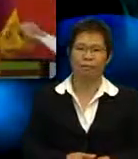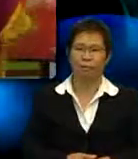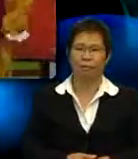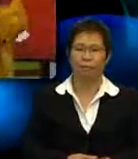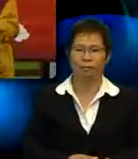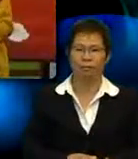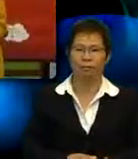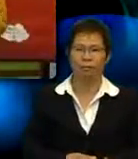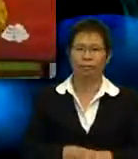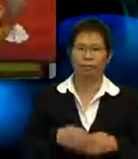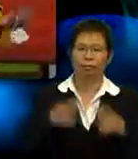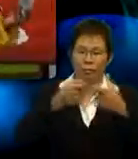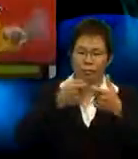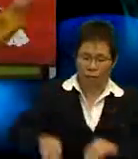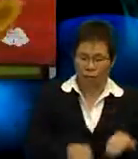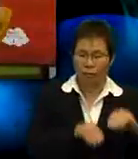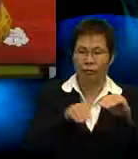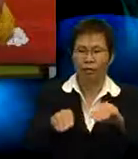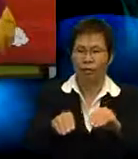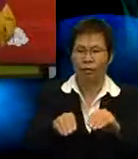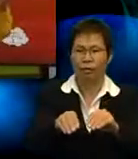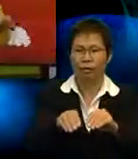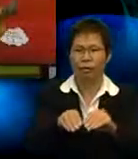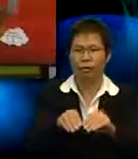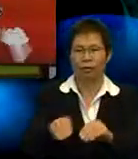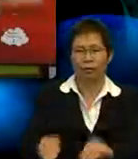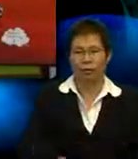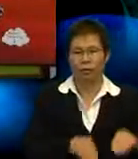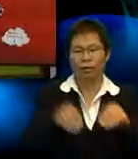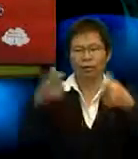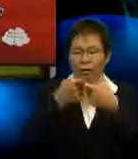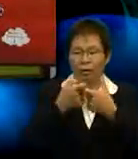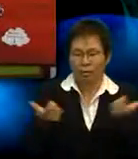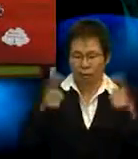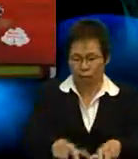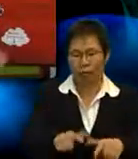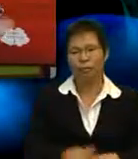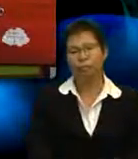Pengaliran berlaku, pengaliran elektrik berlaku.